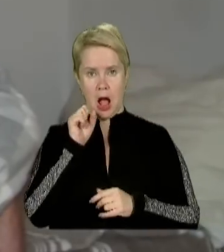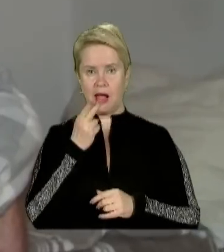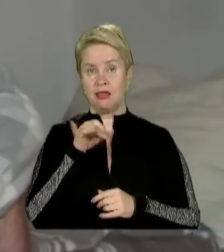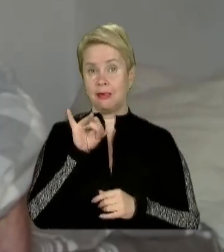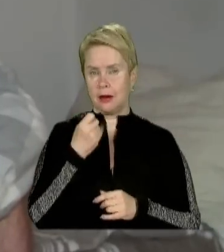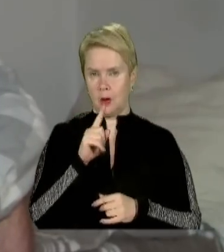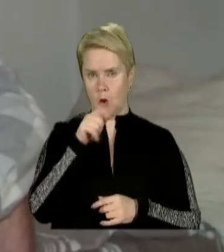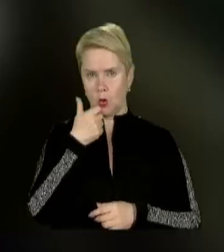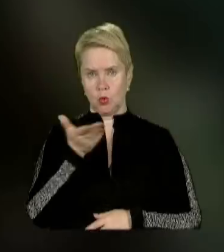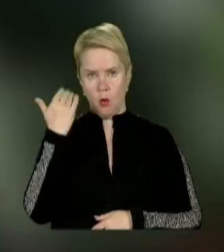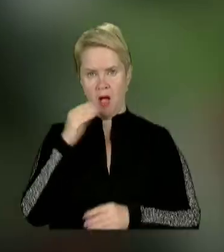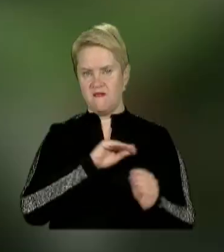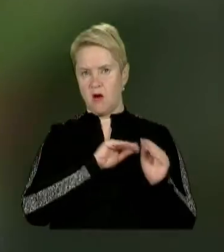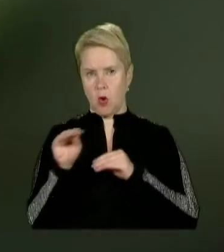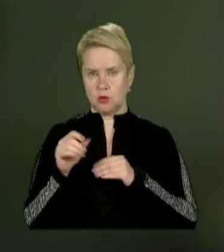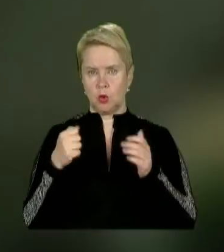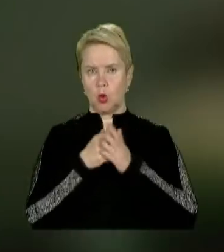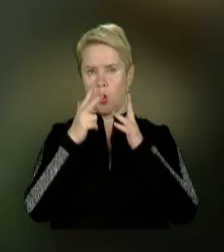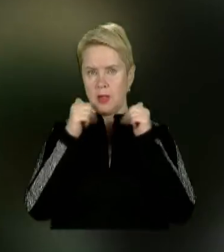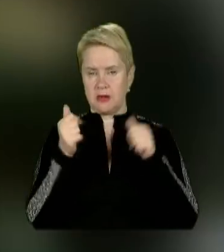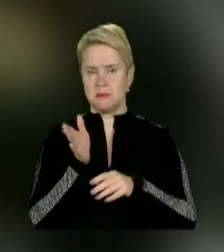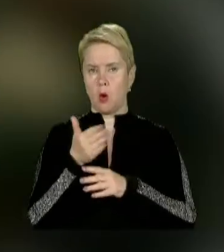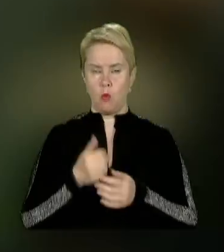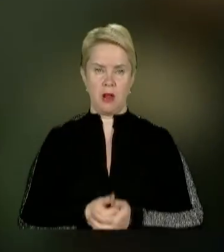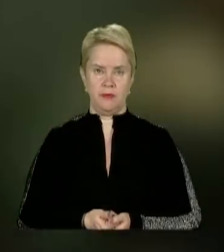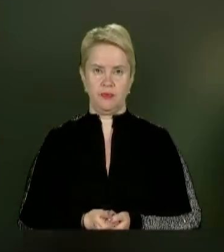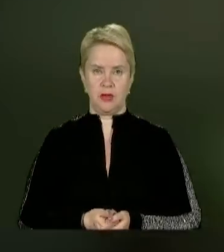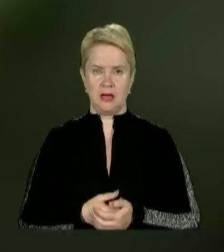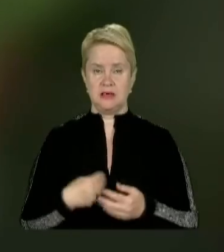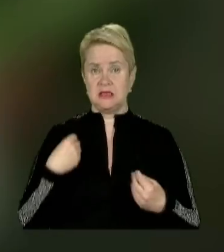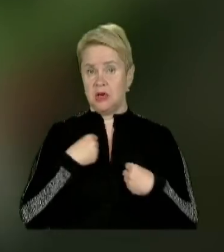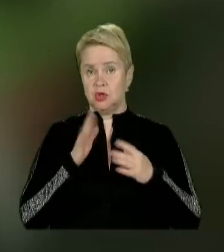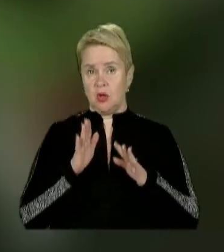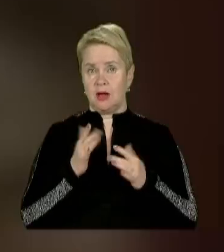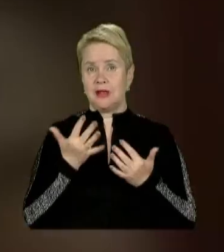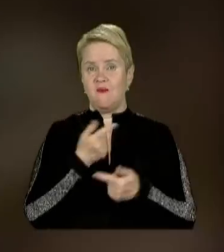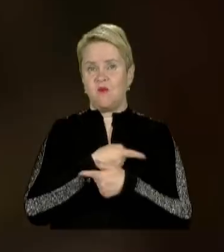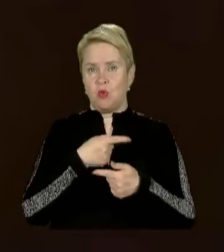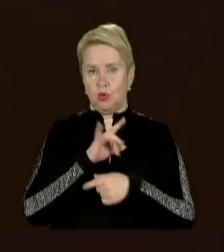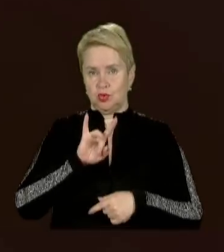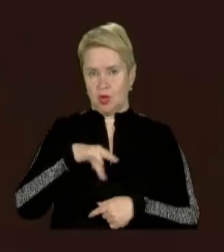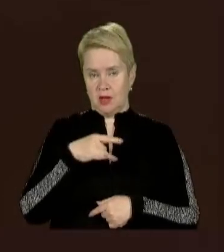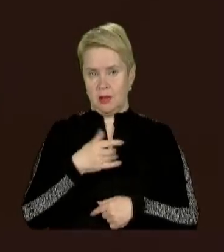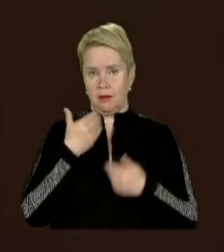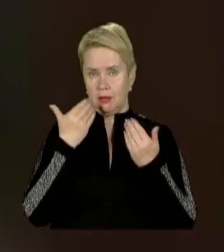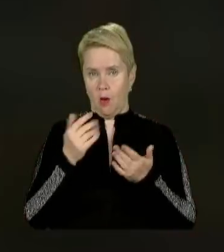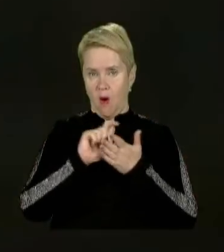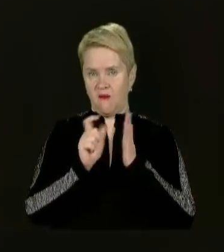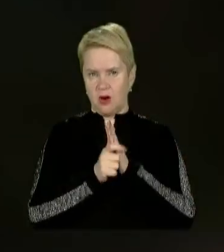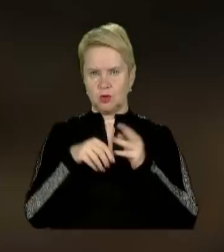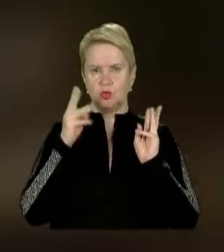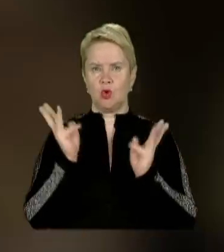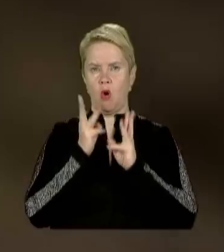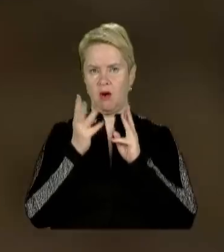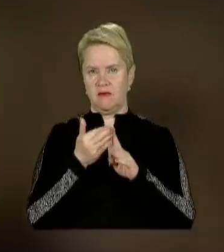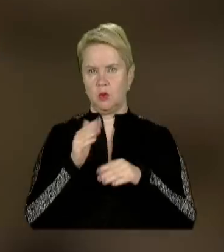Андрій. Рік тому він евакуювався до Дніпра з Маріуполя. З речей лише кілька футболок та штанів. Його квартира згоріла